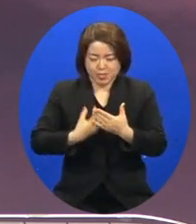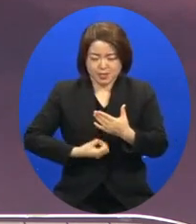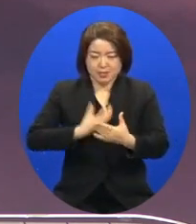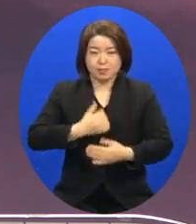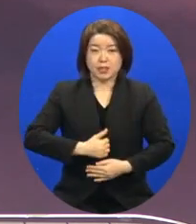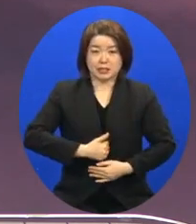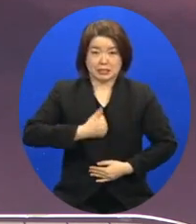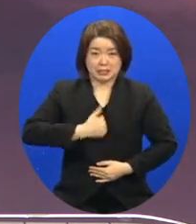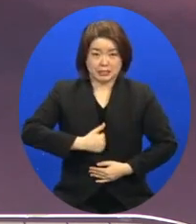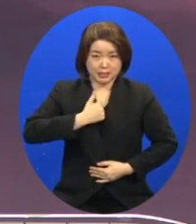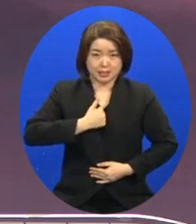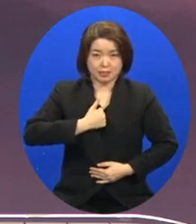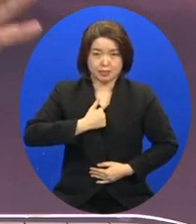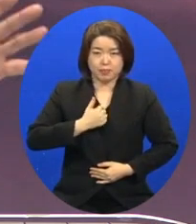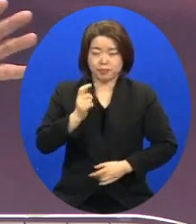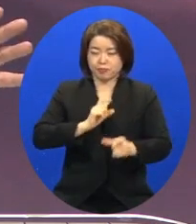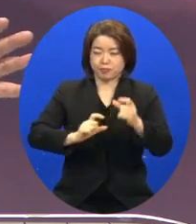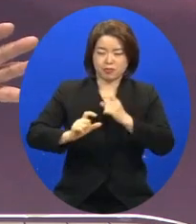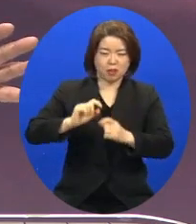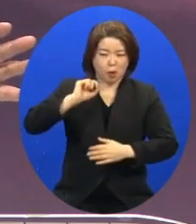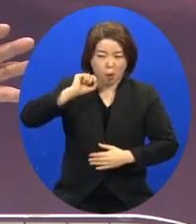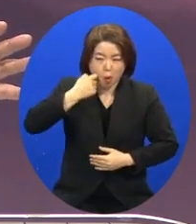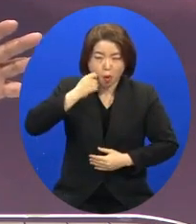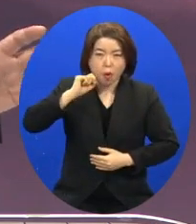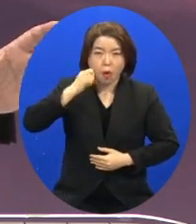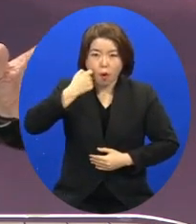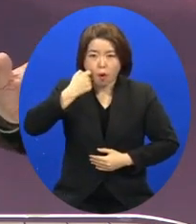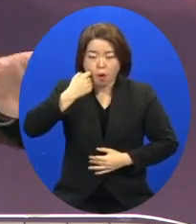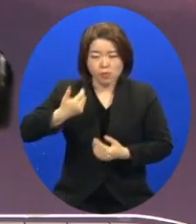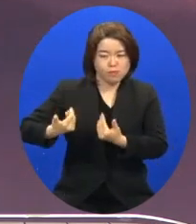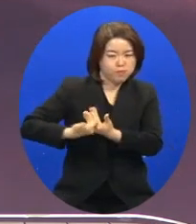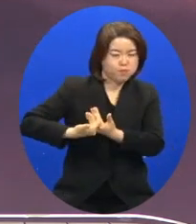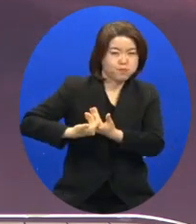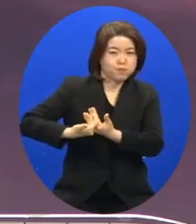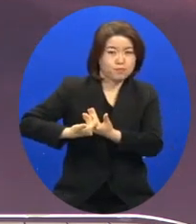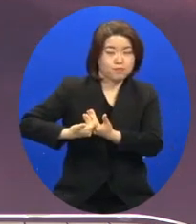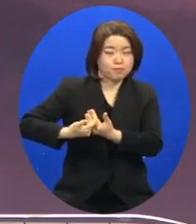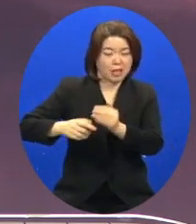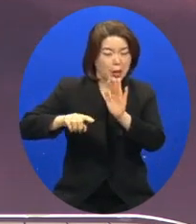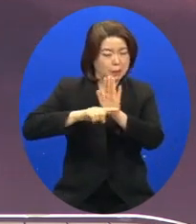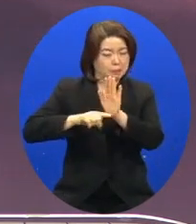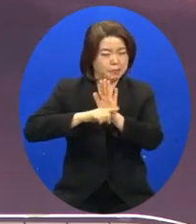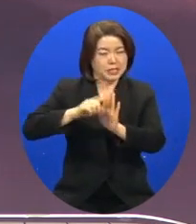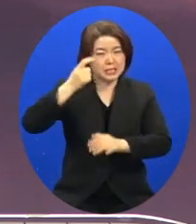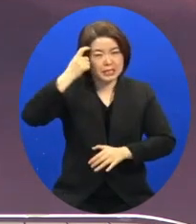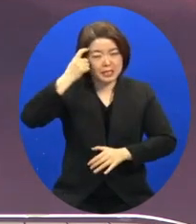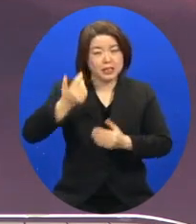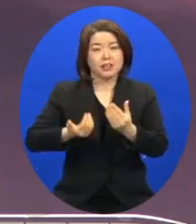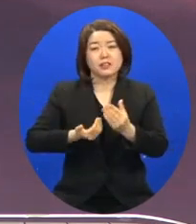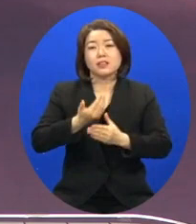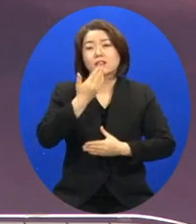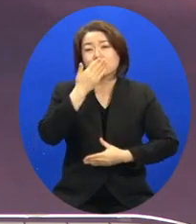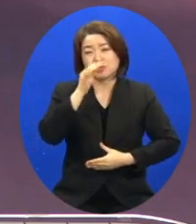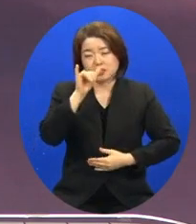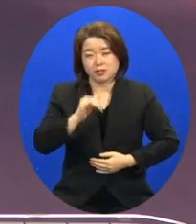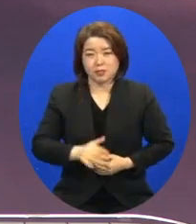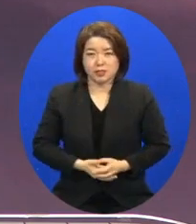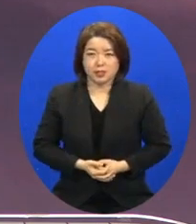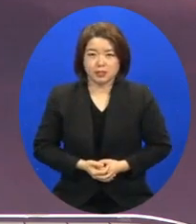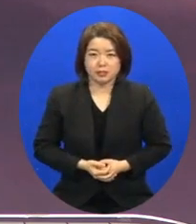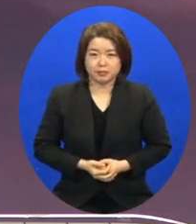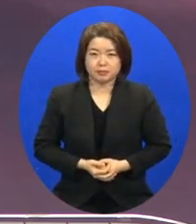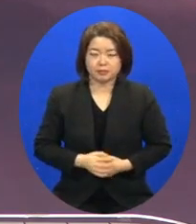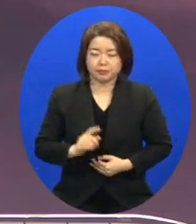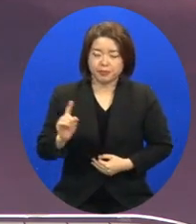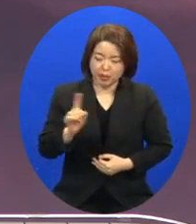분노 그리고 더 불가능할 거라고 하는 그런 부정적인 생각이 막 일어나게 될 겁니다. 그건